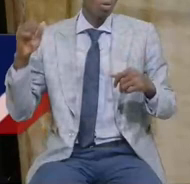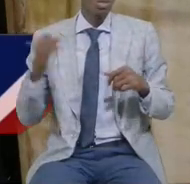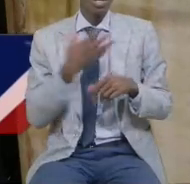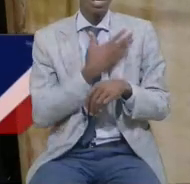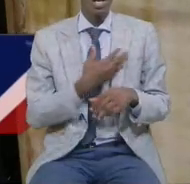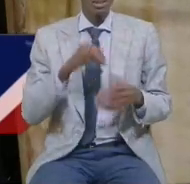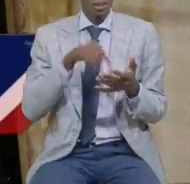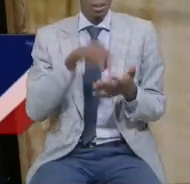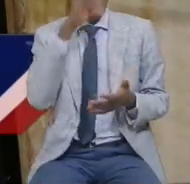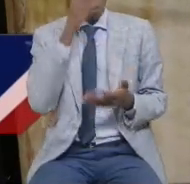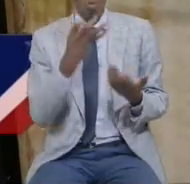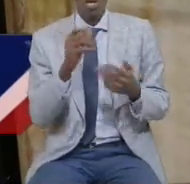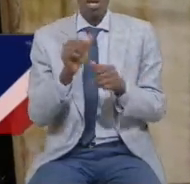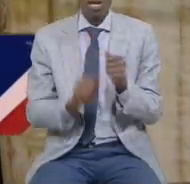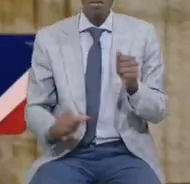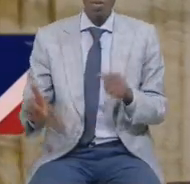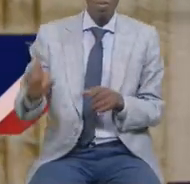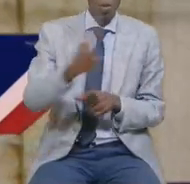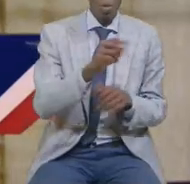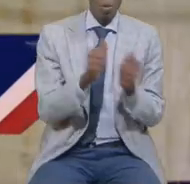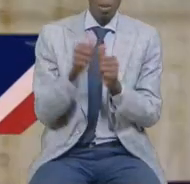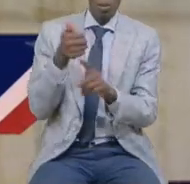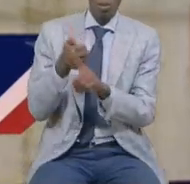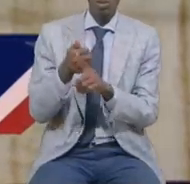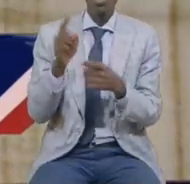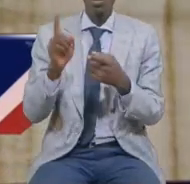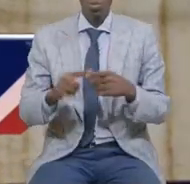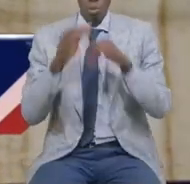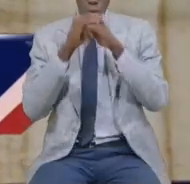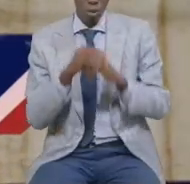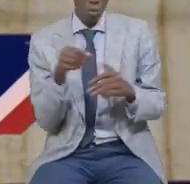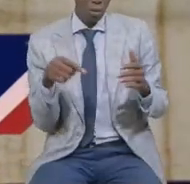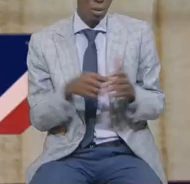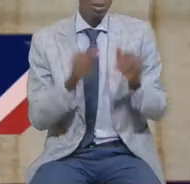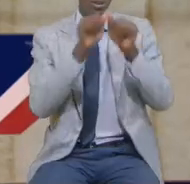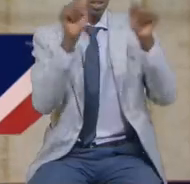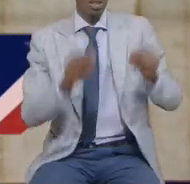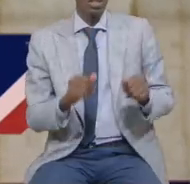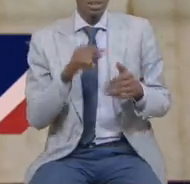lui et tout le monde adore cette idole, l'homme-là qui menace